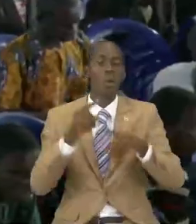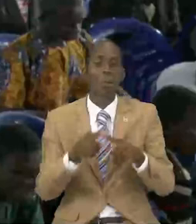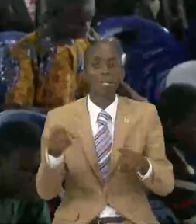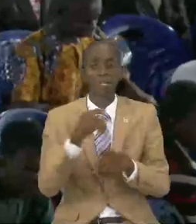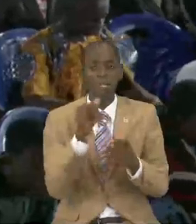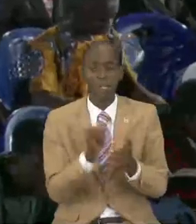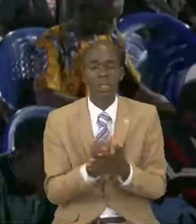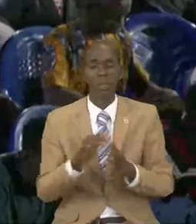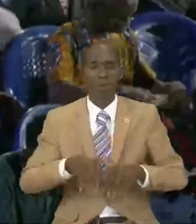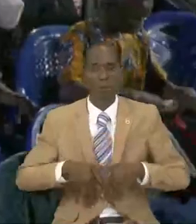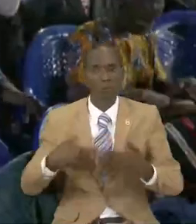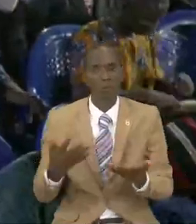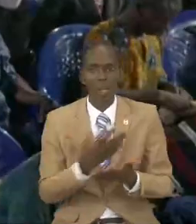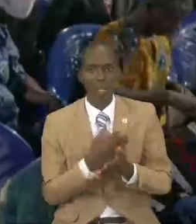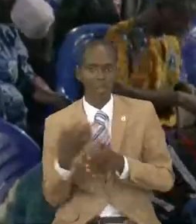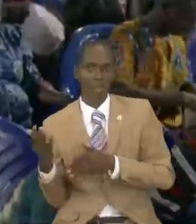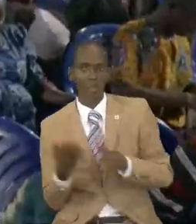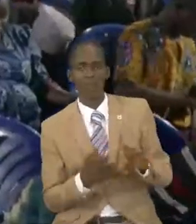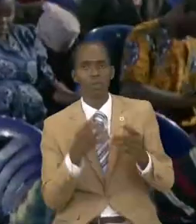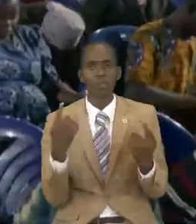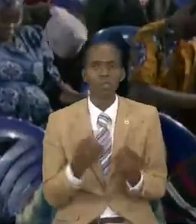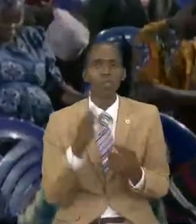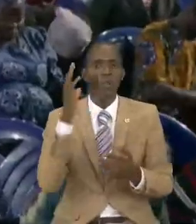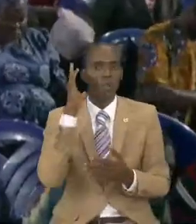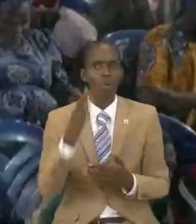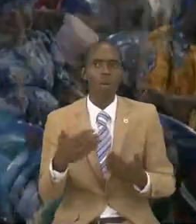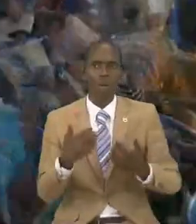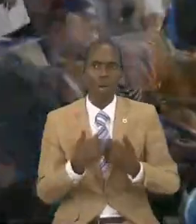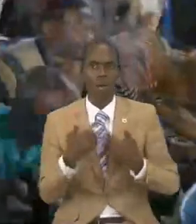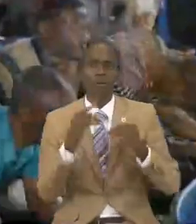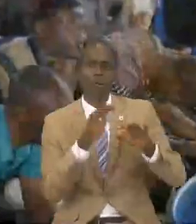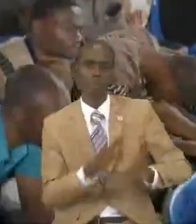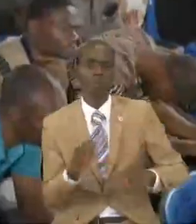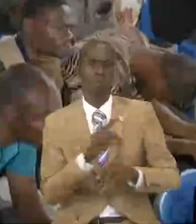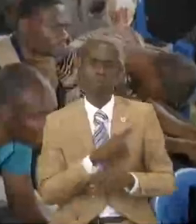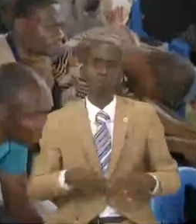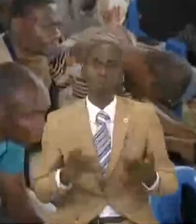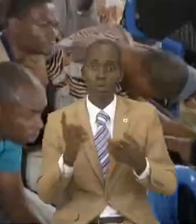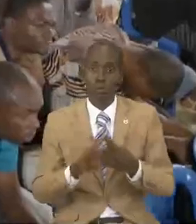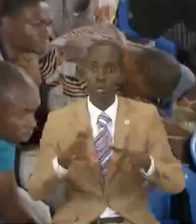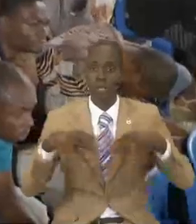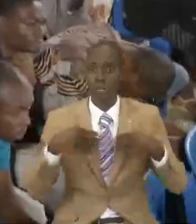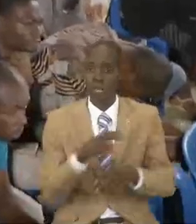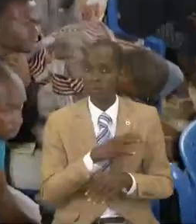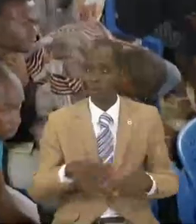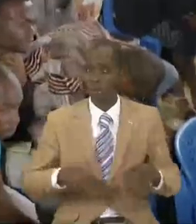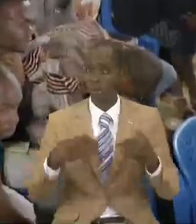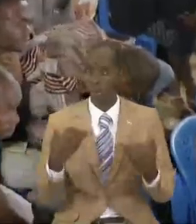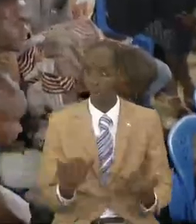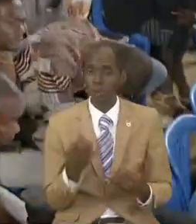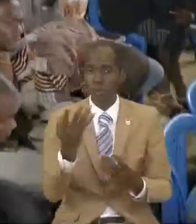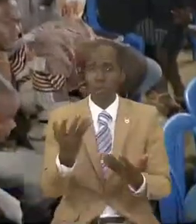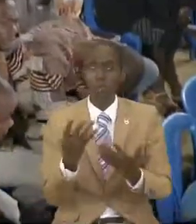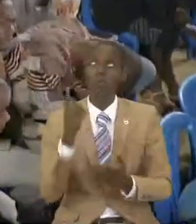les avoue et les délaisse obtient miséricorde. Où es-tu là-bas? Comme tu lèves la main, tu veux